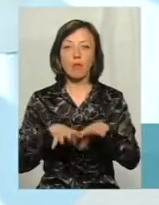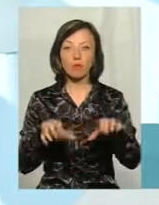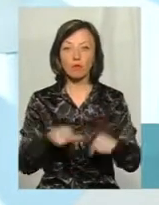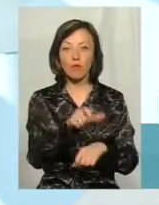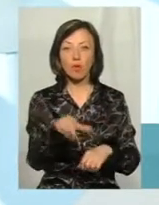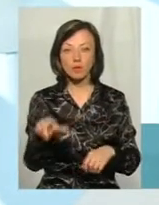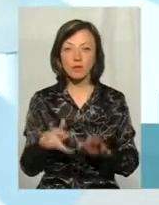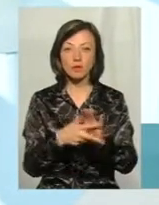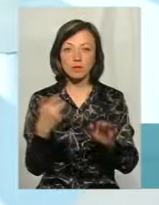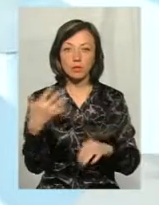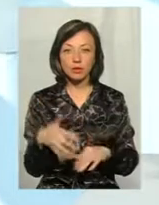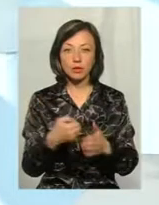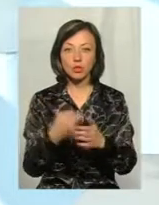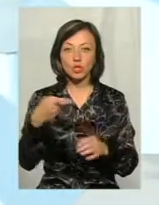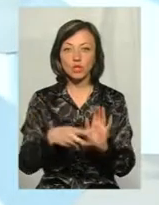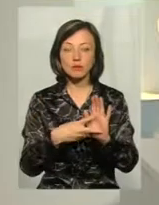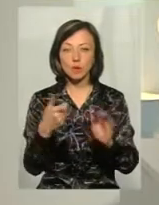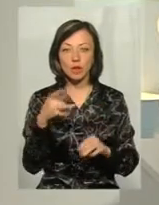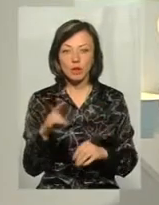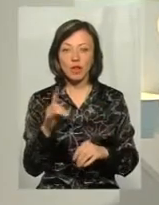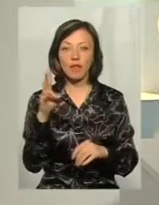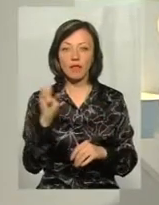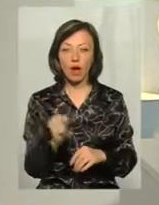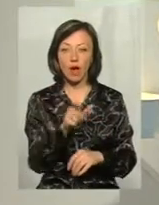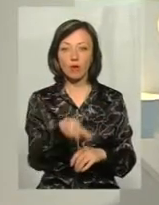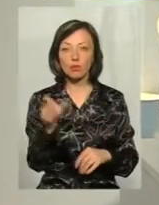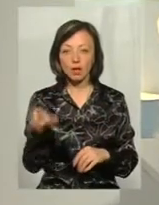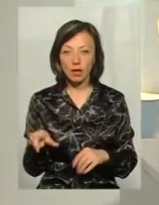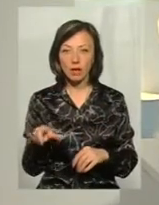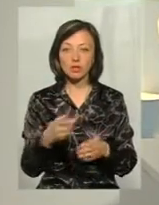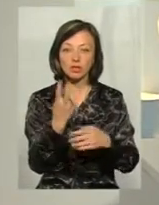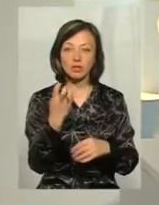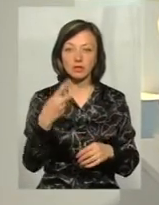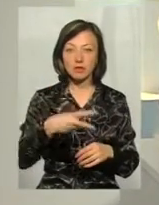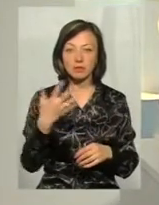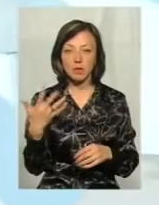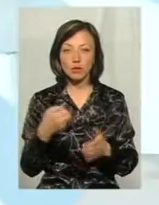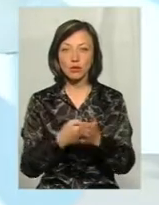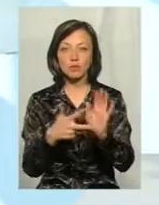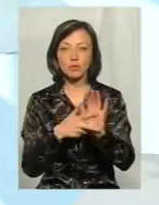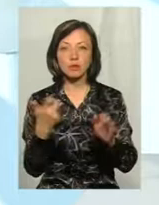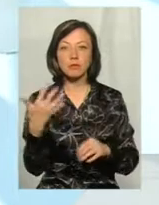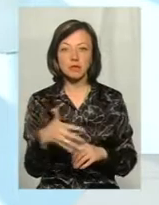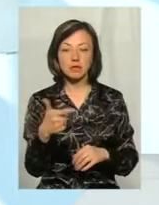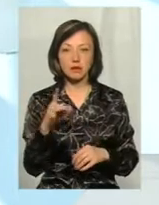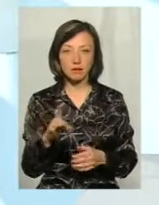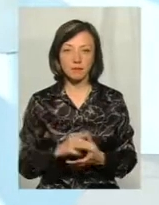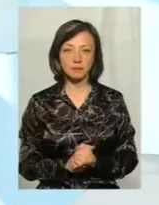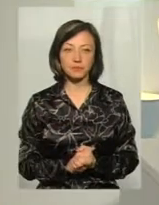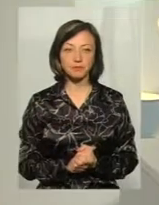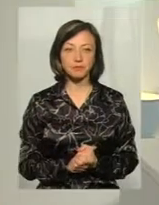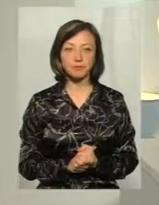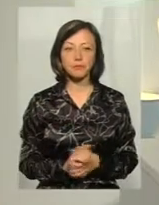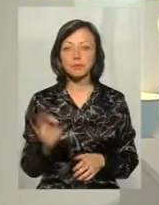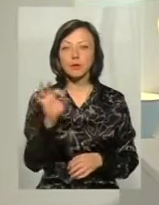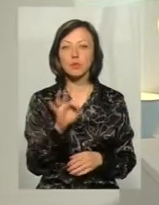від 850 до 1700 гривень, а на людей, на громадян від 425 до 850 гривень. От з